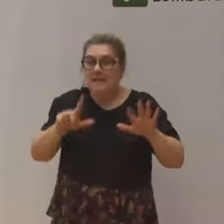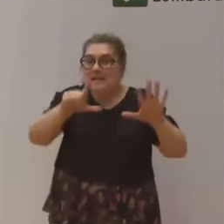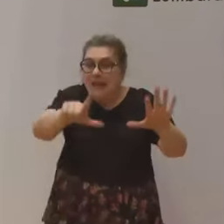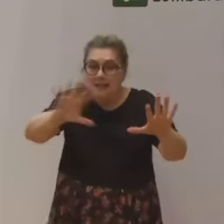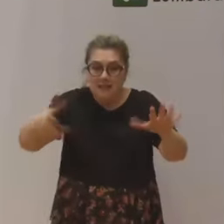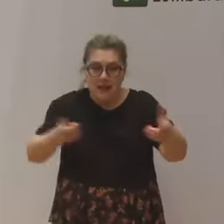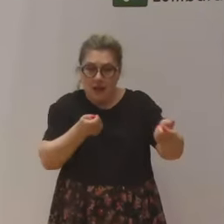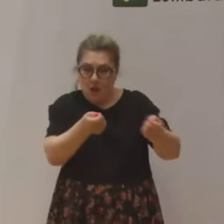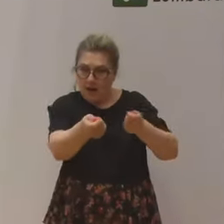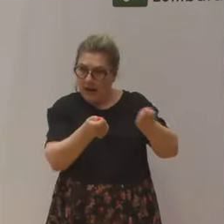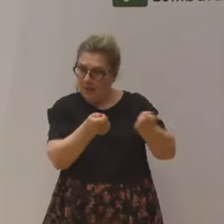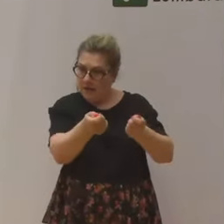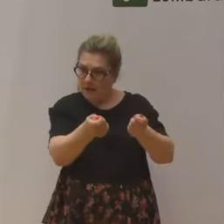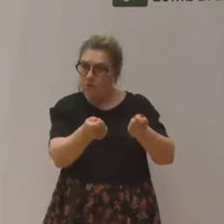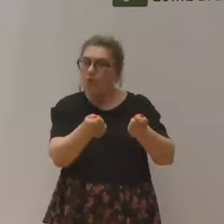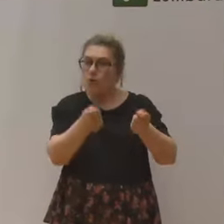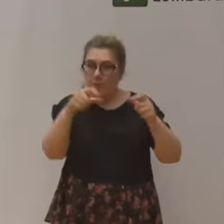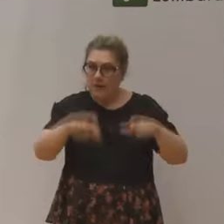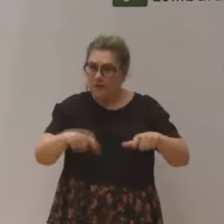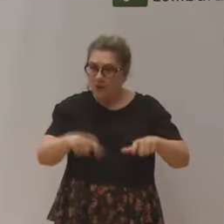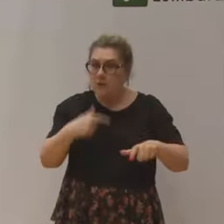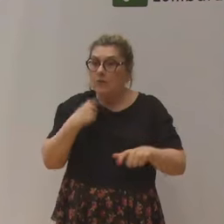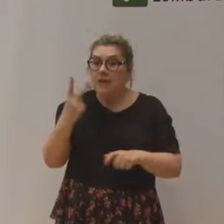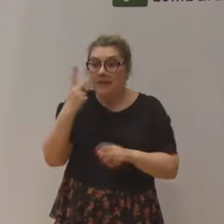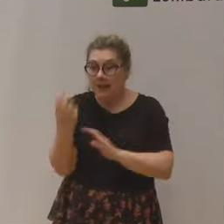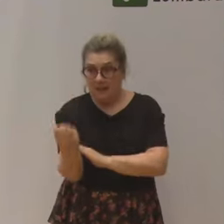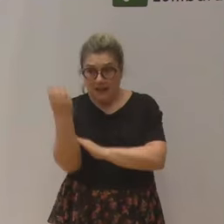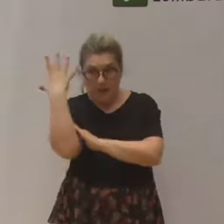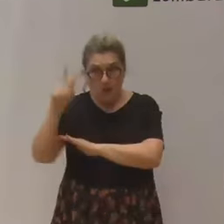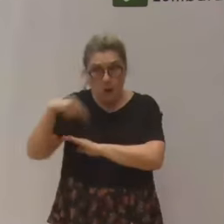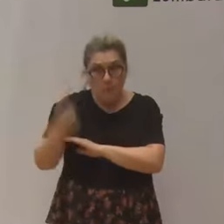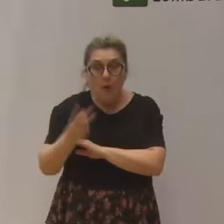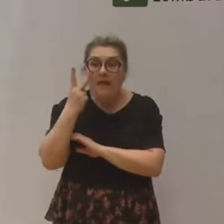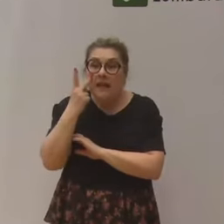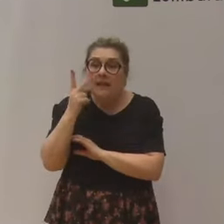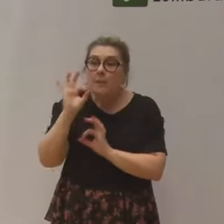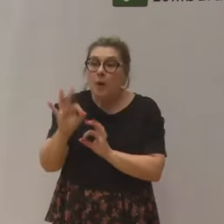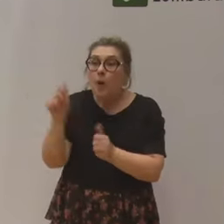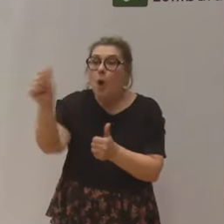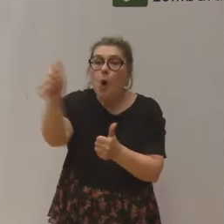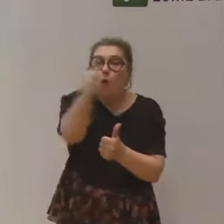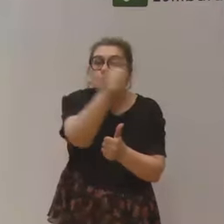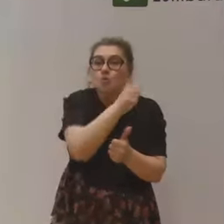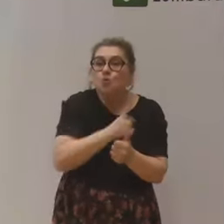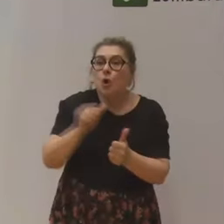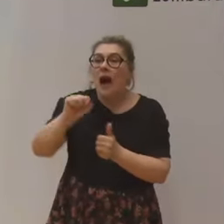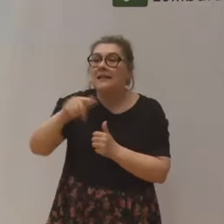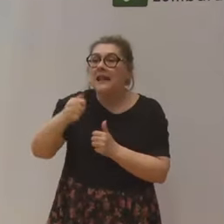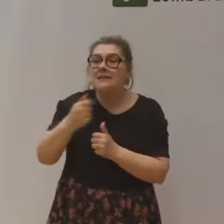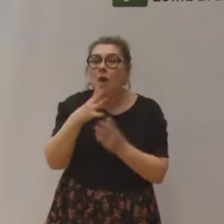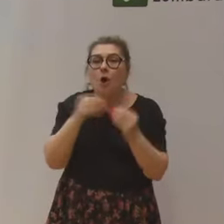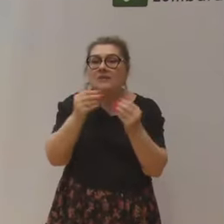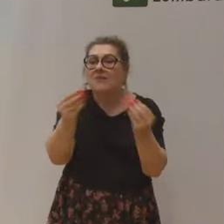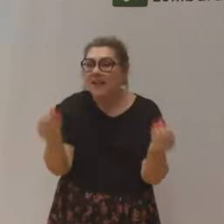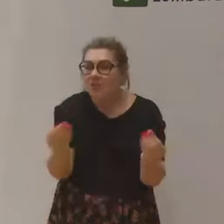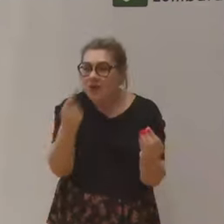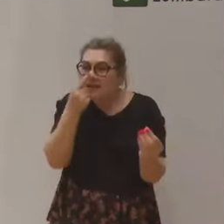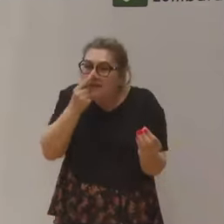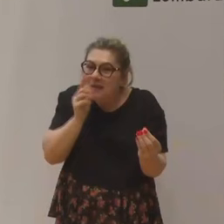le altre sette colleghe. Quindi quello che voi vedrete riguarda anche la specificità di ciascuna di queste ATS che ha portato